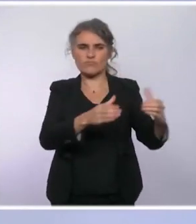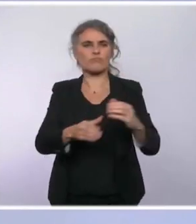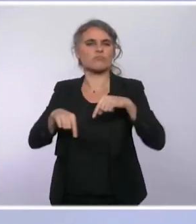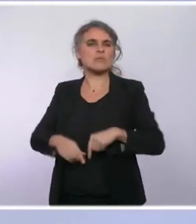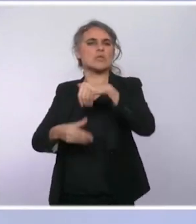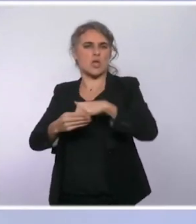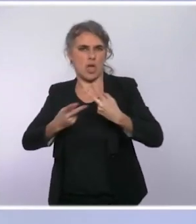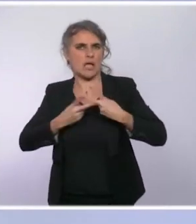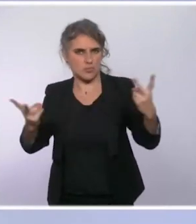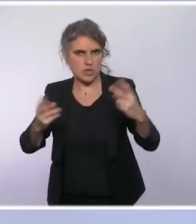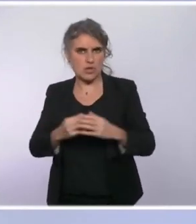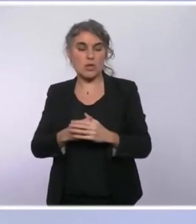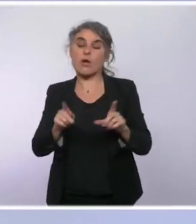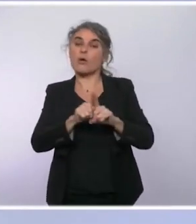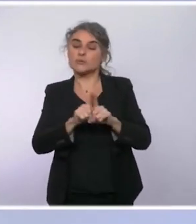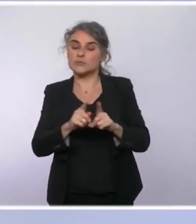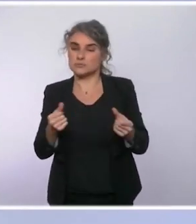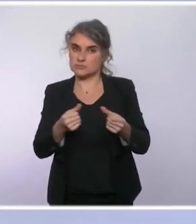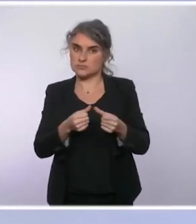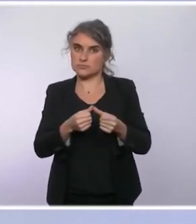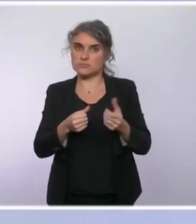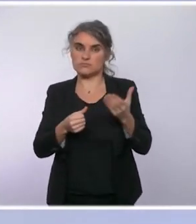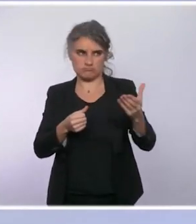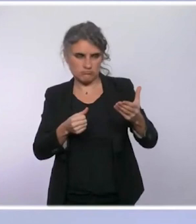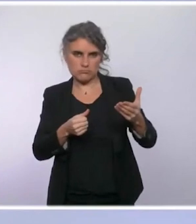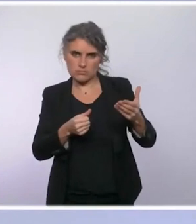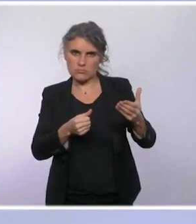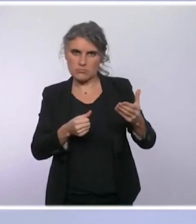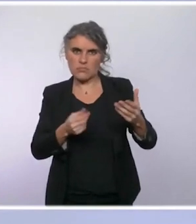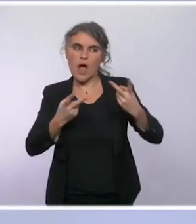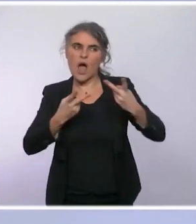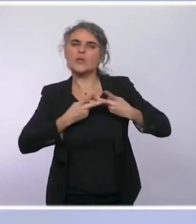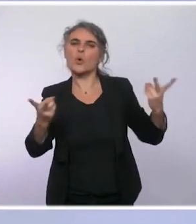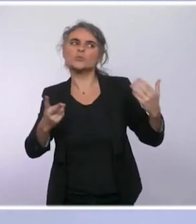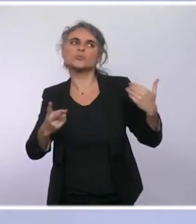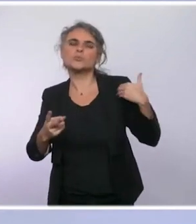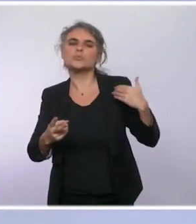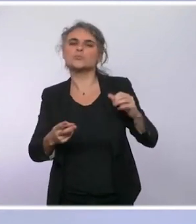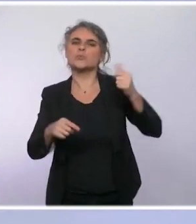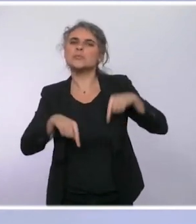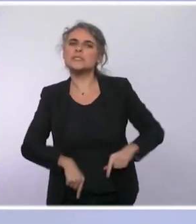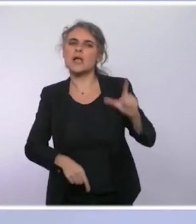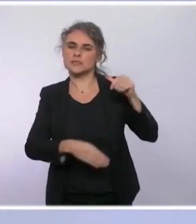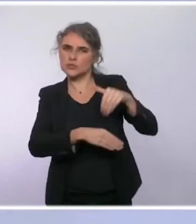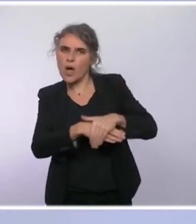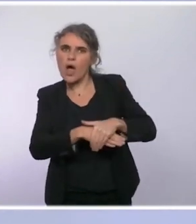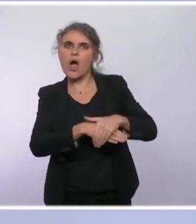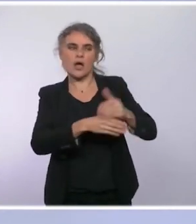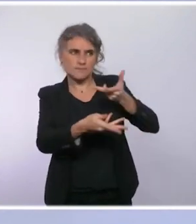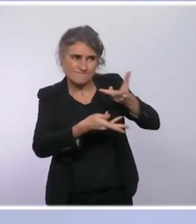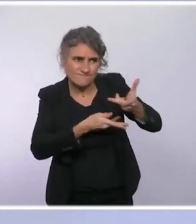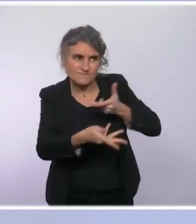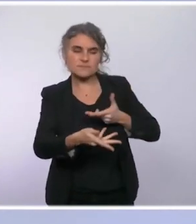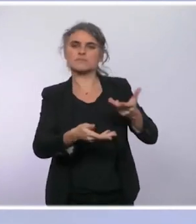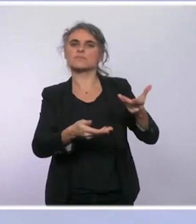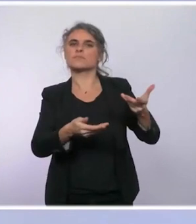Darmanin. Nous avons aussi créé les conditions du dialogue avec les annonces qui ont été faites par le Premier ministre lundi soir, l'établissement d'un dialogue social